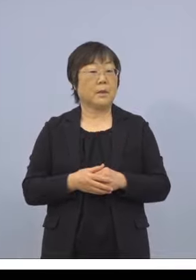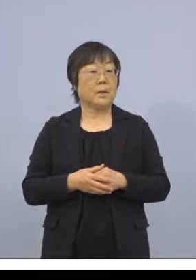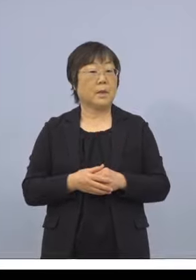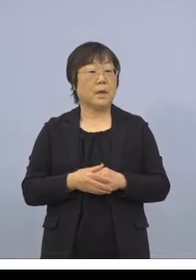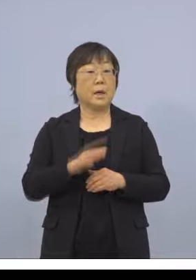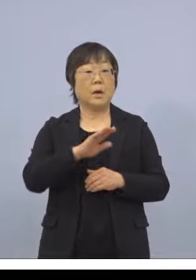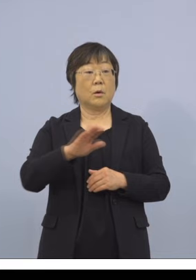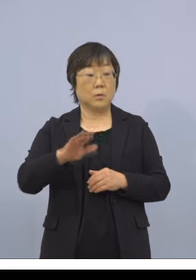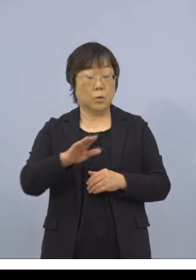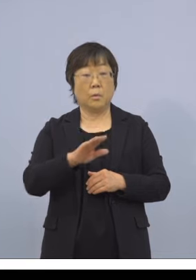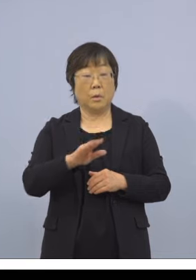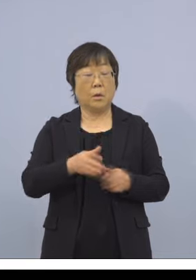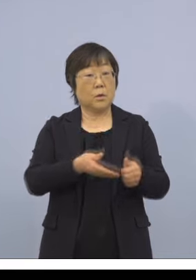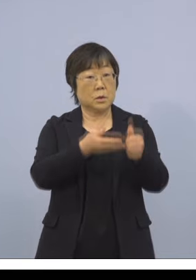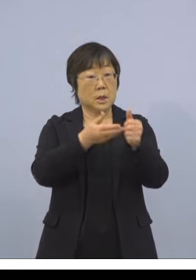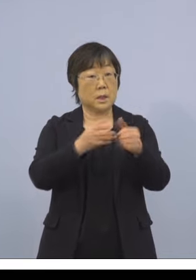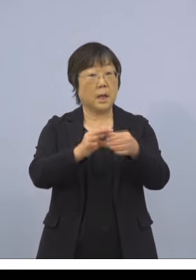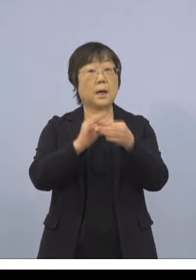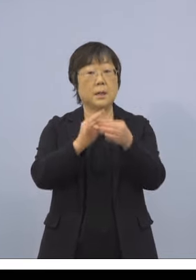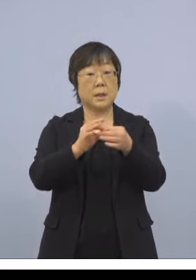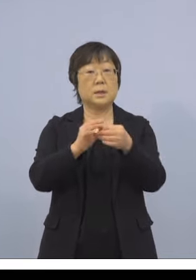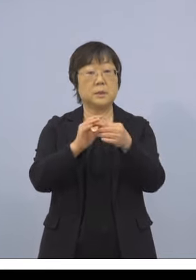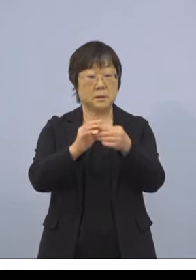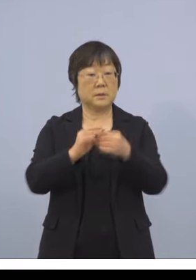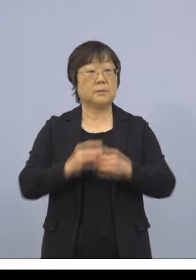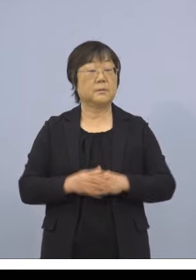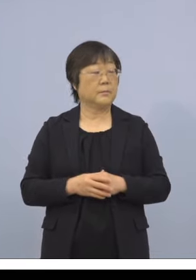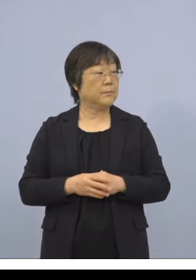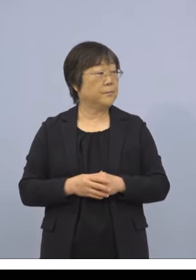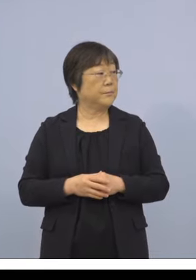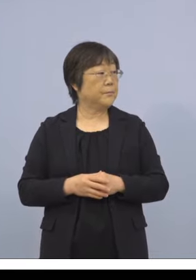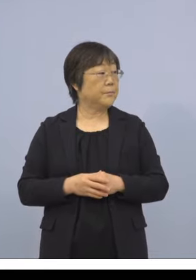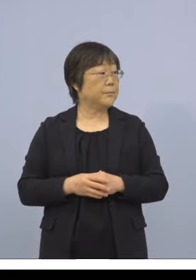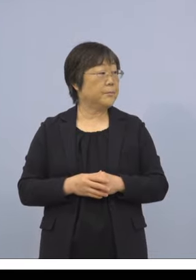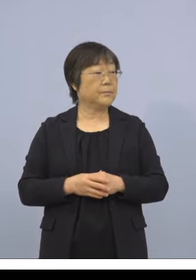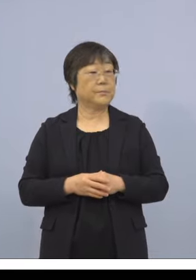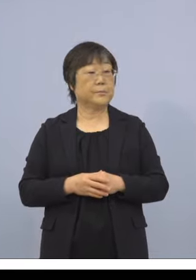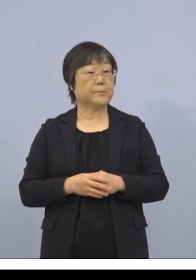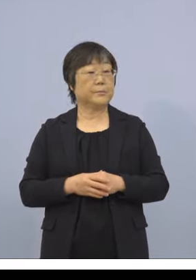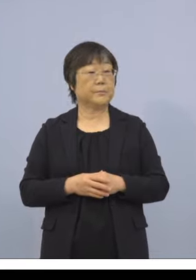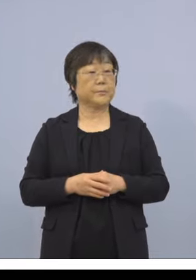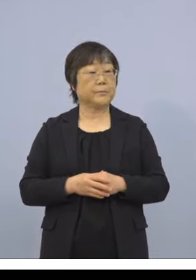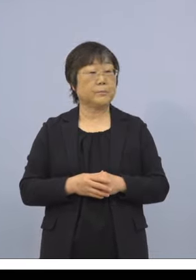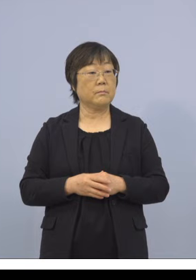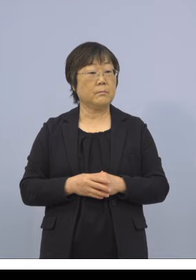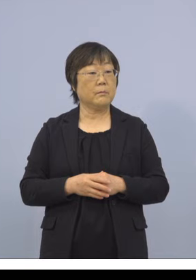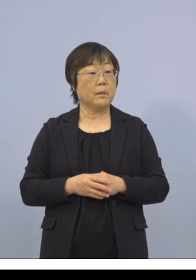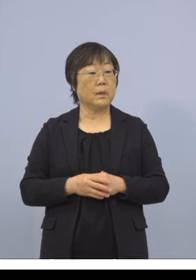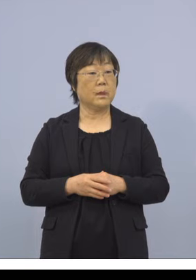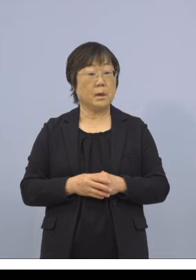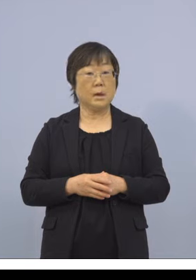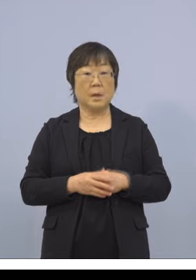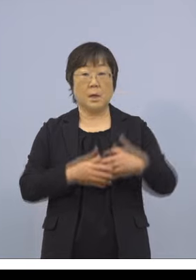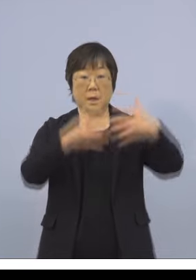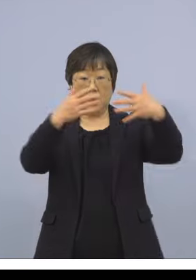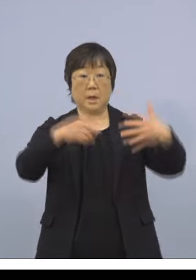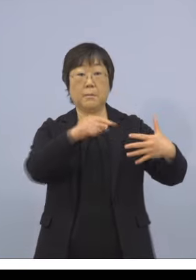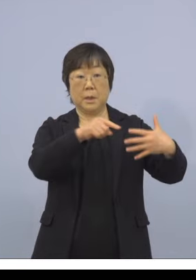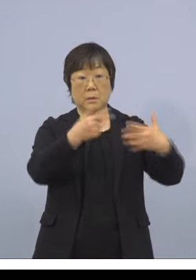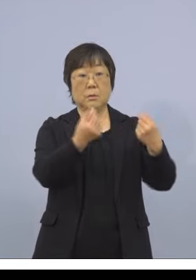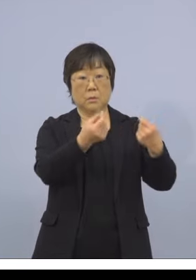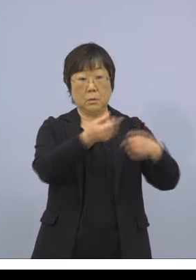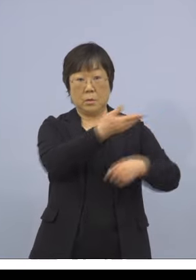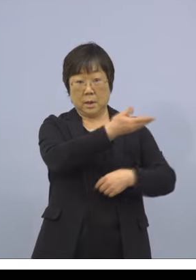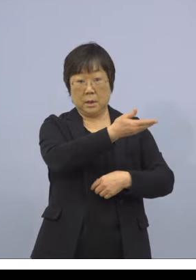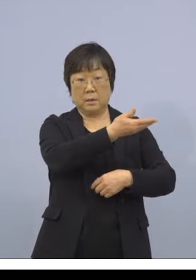それで子ども子育て関連につきましてはですね、これ画面出てますかね、画面に出ております